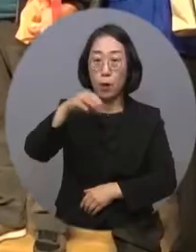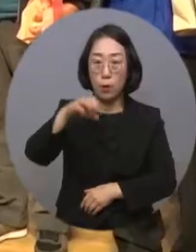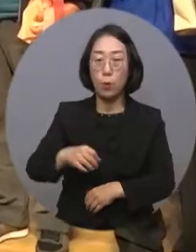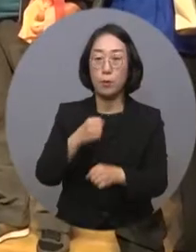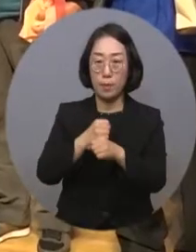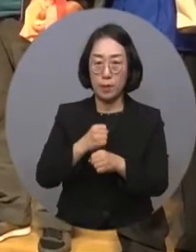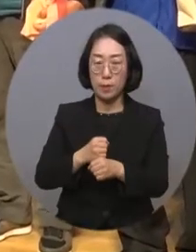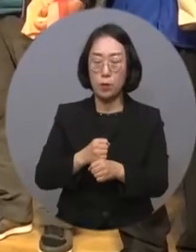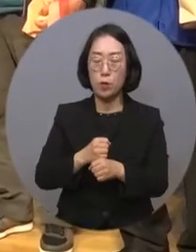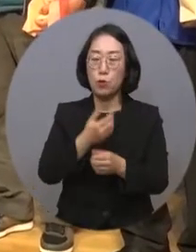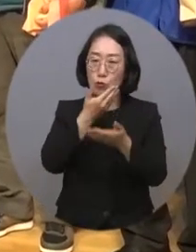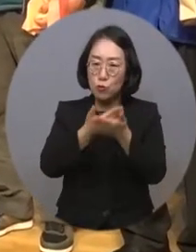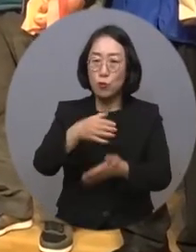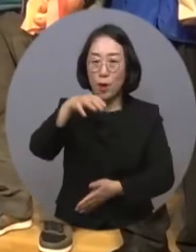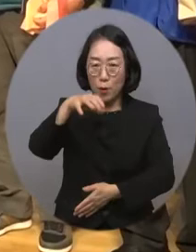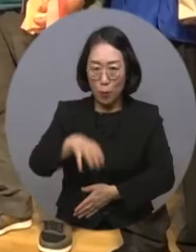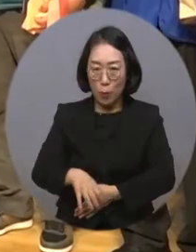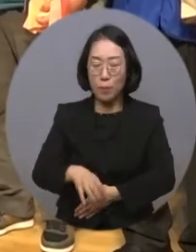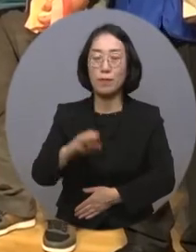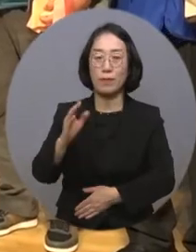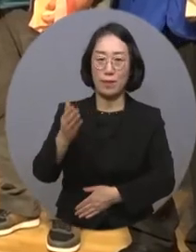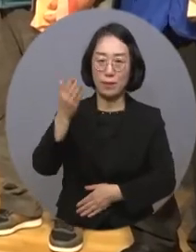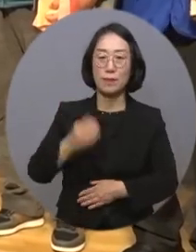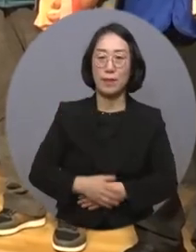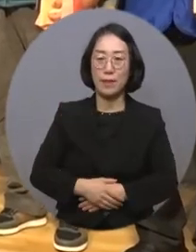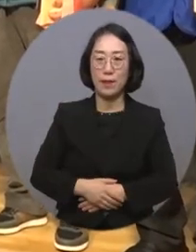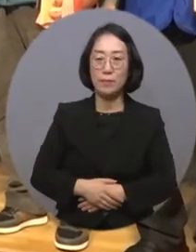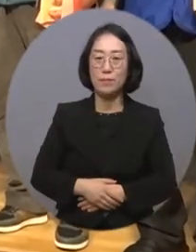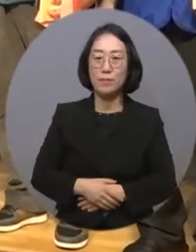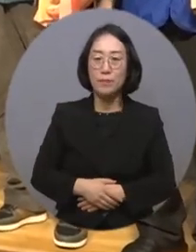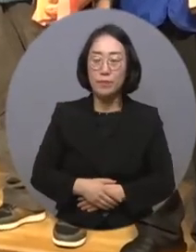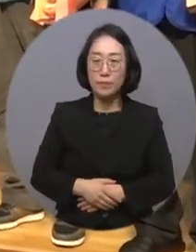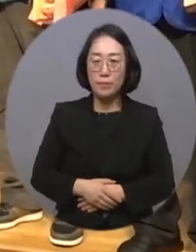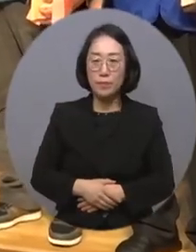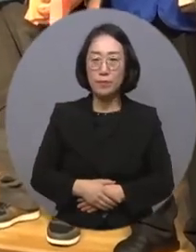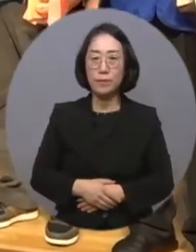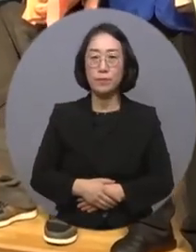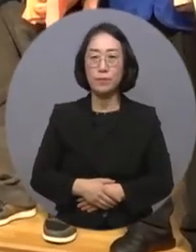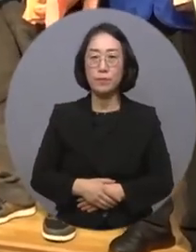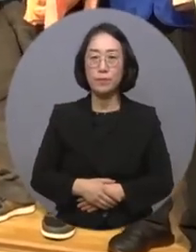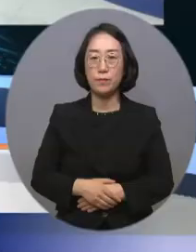만들어가는 뜻깊은 자리가 되었습니다. 복지TV 뉴스 조은빈입니다.